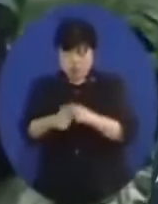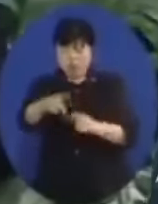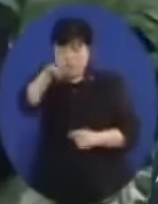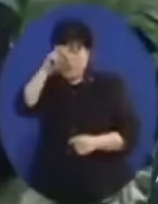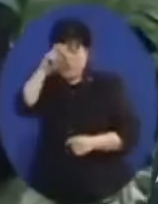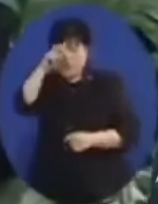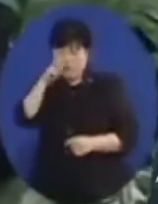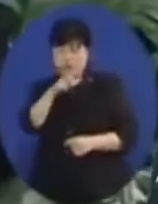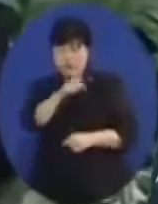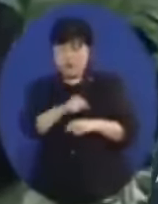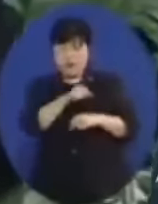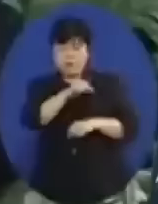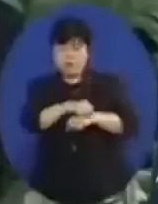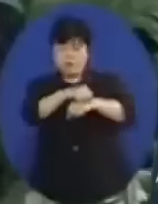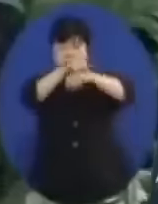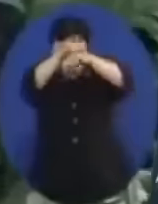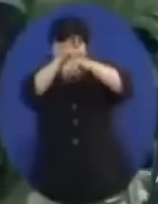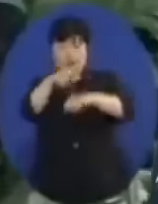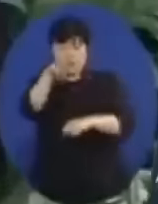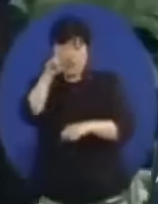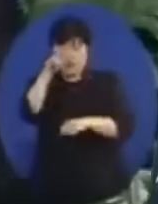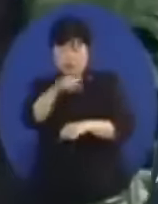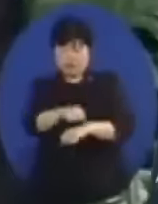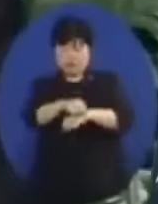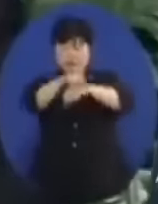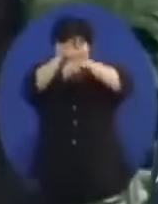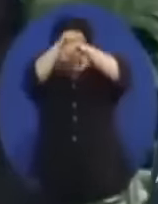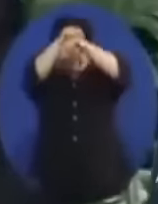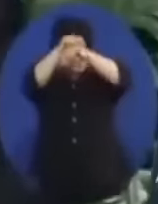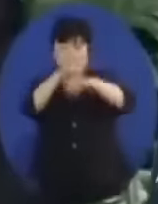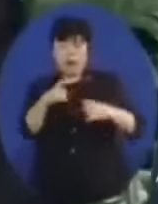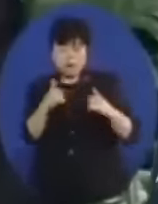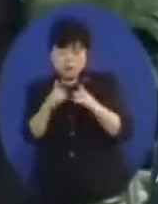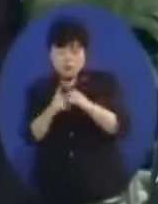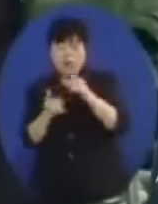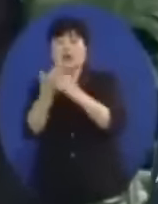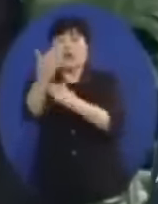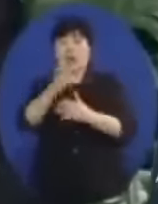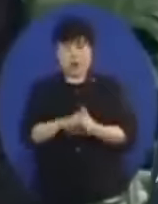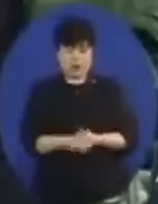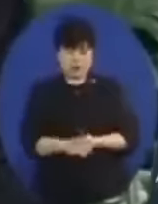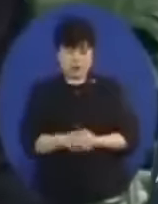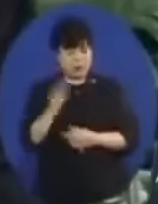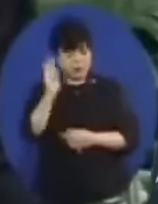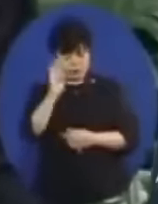미워하고, 그놈을 이기기 위해서 더 많이 미워하면 3차 전쟁이 일어나는 것이죠.